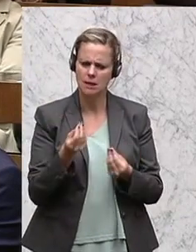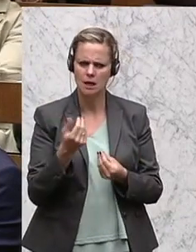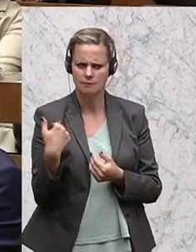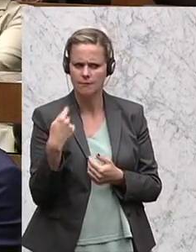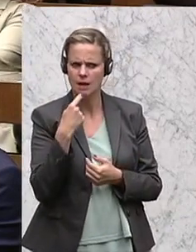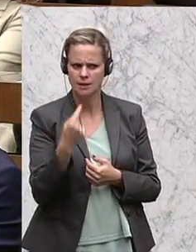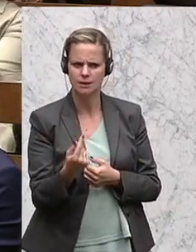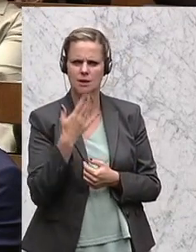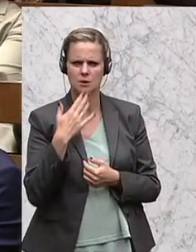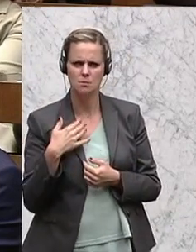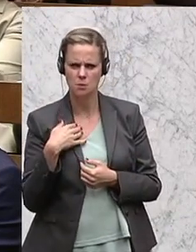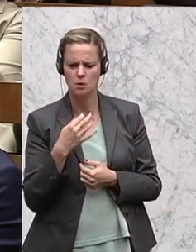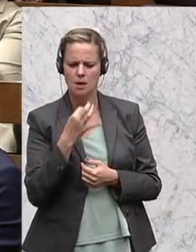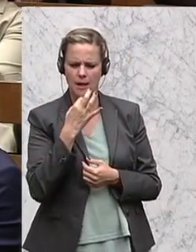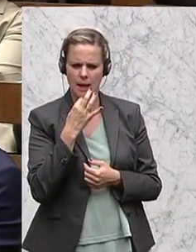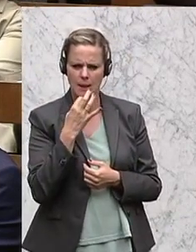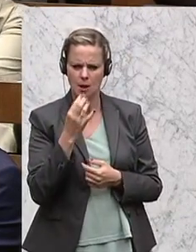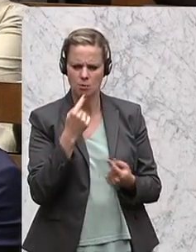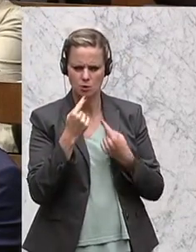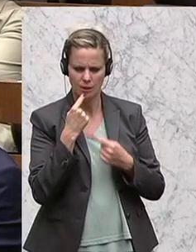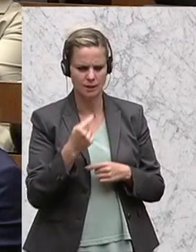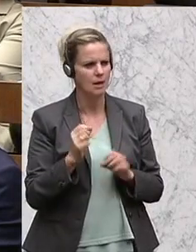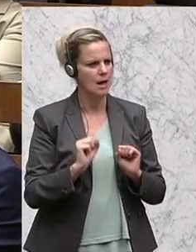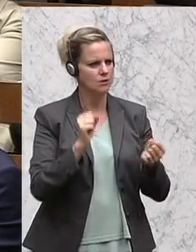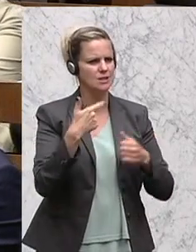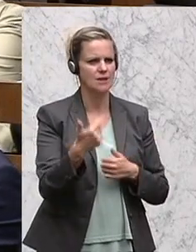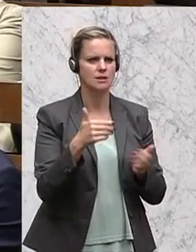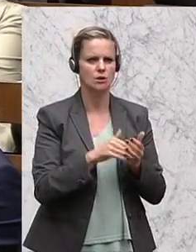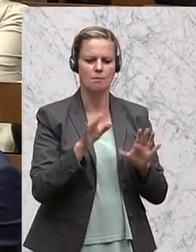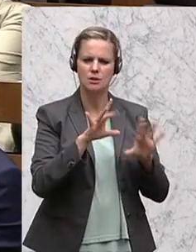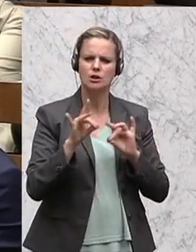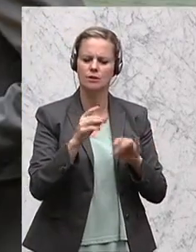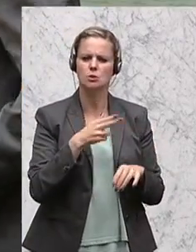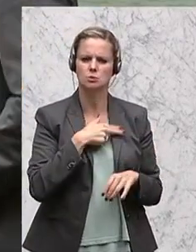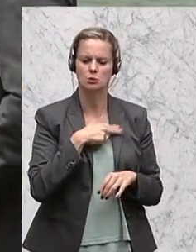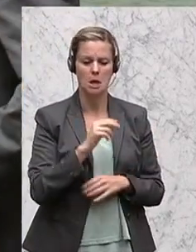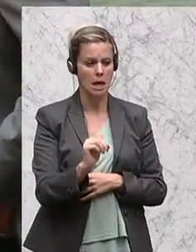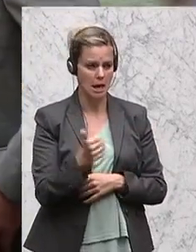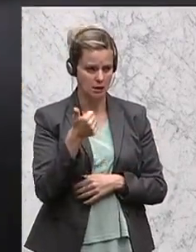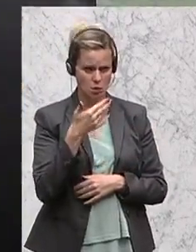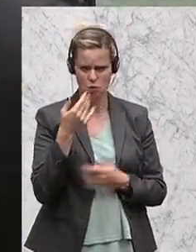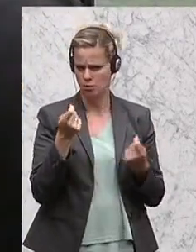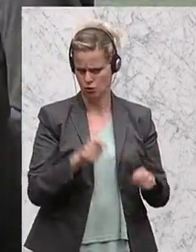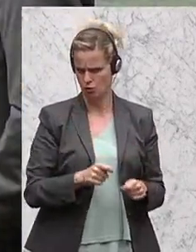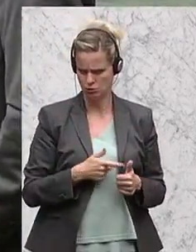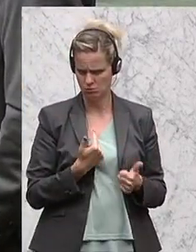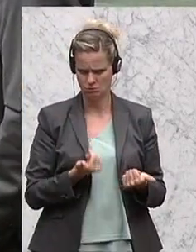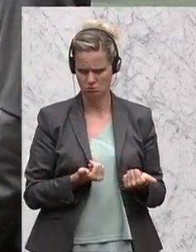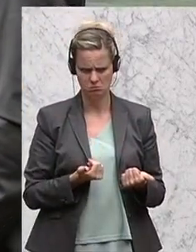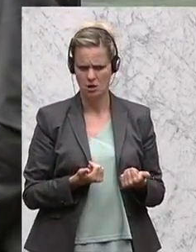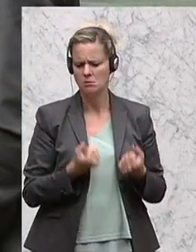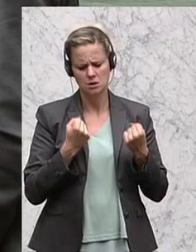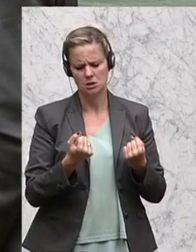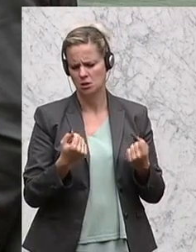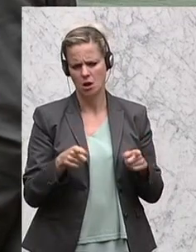durchleuchten. Sie sprechen von der Aktion 20.000 vom Beschäftigungsbonus. Zum Ersten ist der noch gar nicht beschlossen. Er wird auch heute